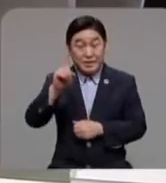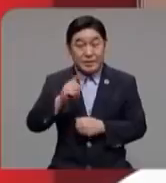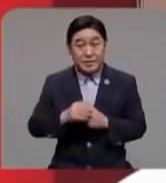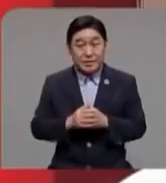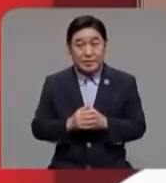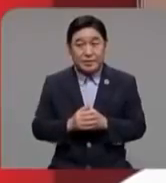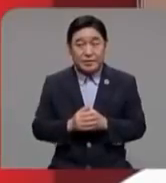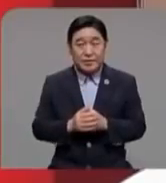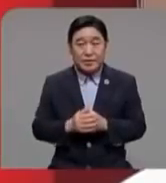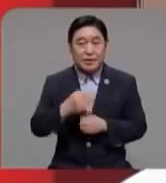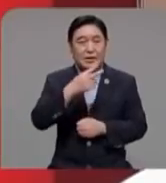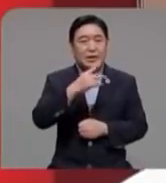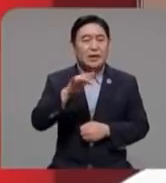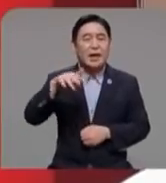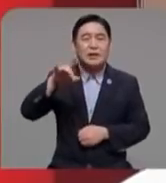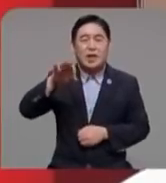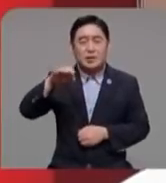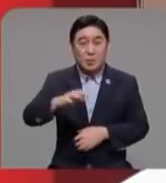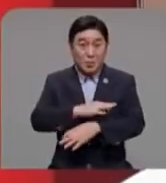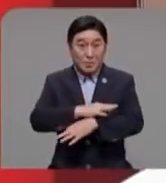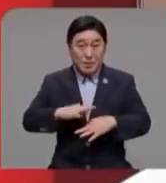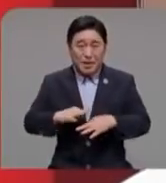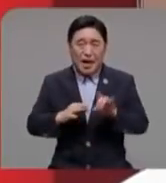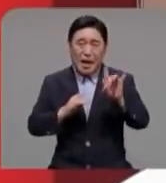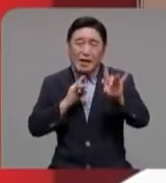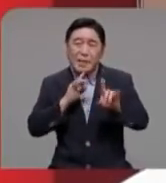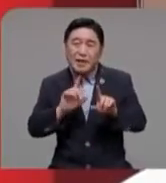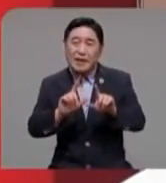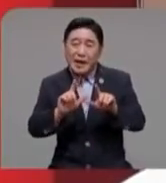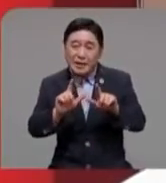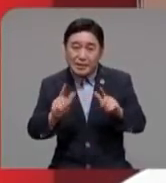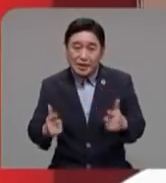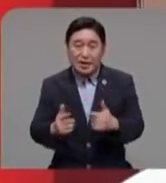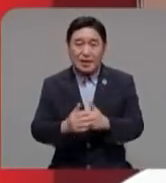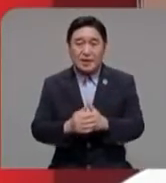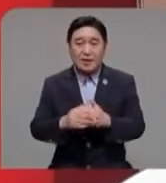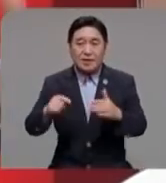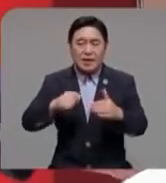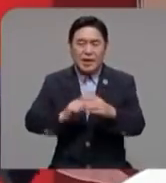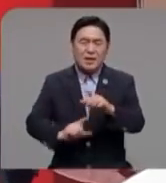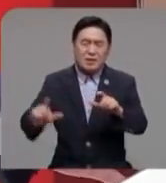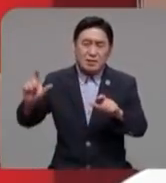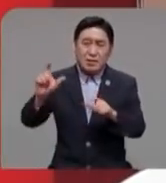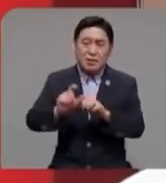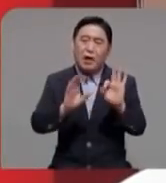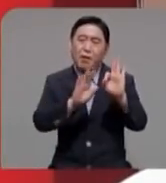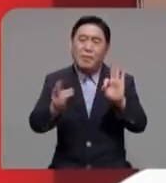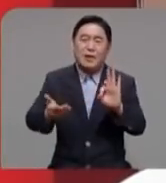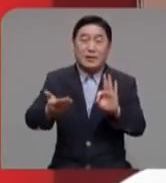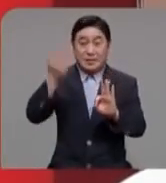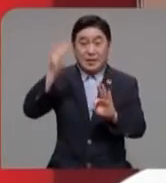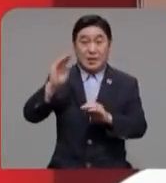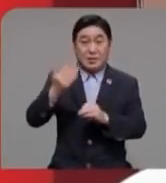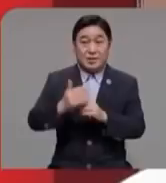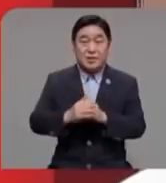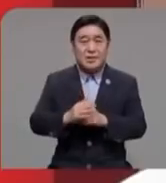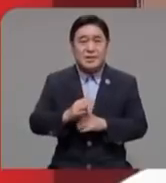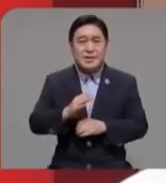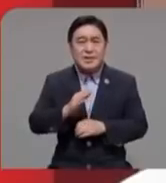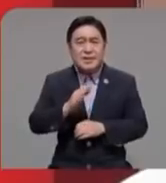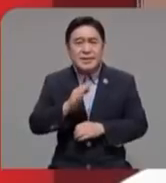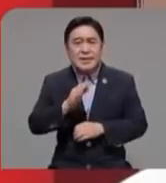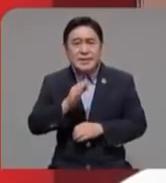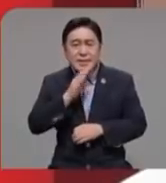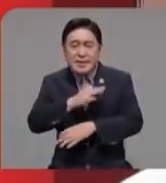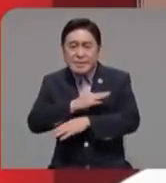그 대장동 사건이라는 게 이거 하나만이 아니라 그 안에 이거보다 훨씬 10배 이상이 되는 실제